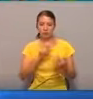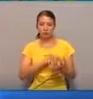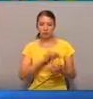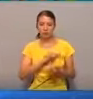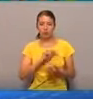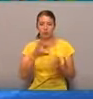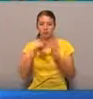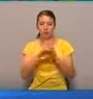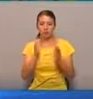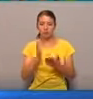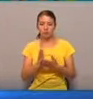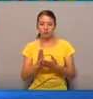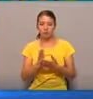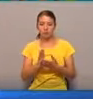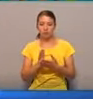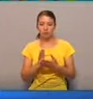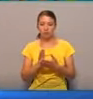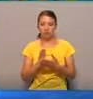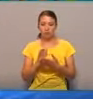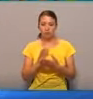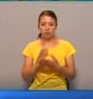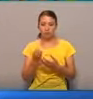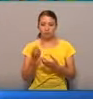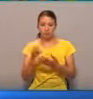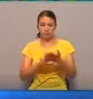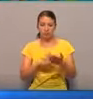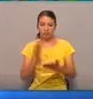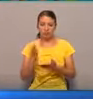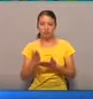үшін жұмылдырылған. Жұмыста жандан өзін жалғыз табуда.